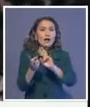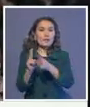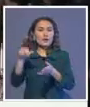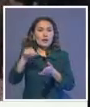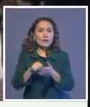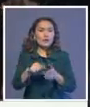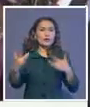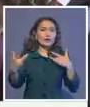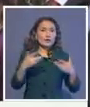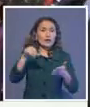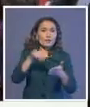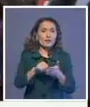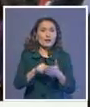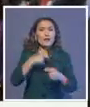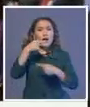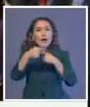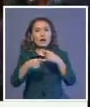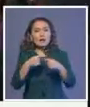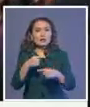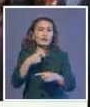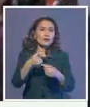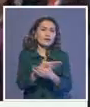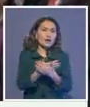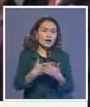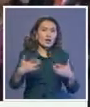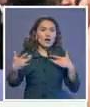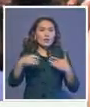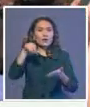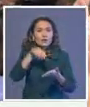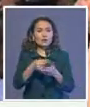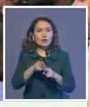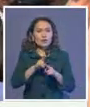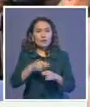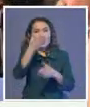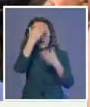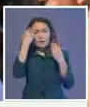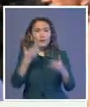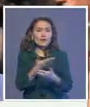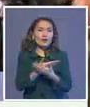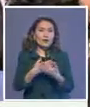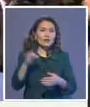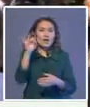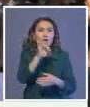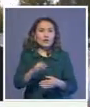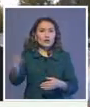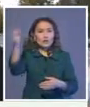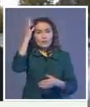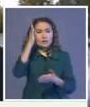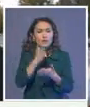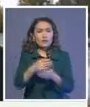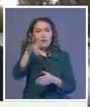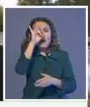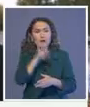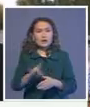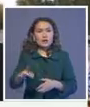ғана емес, әр бірлестік өз ұлтының әдет ғұрпы мен салт-дәстүрлерін паш етуде, өшкенін жаңғыртып, ұмыт қалғандарын еске алады. Тәуелсіздік жылдары